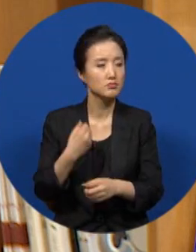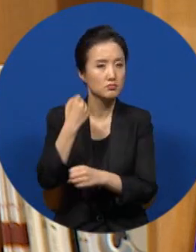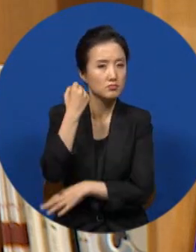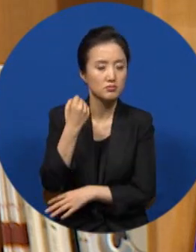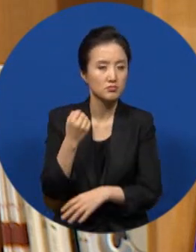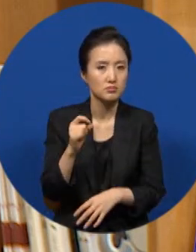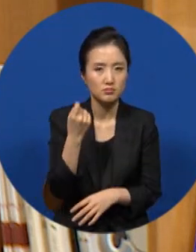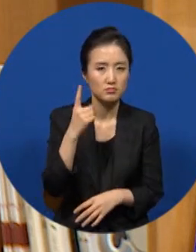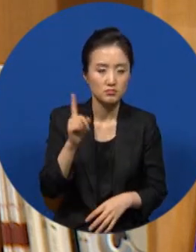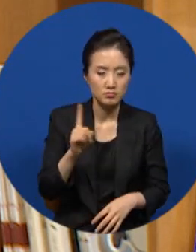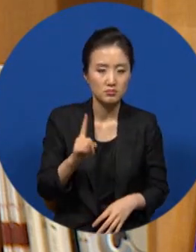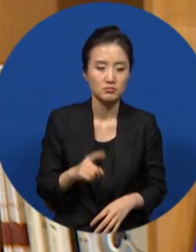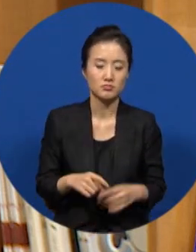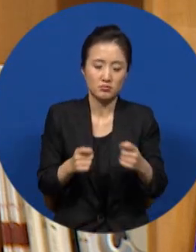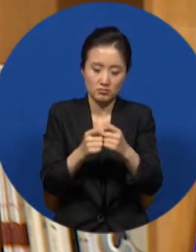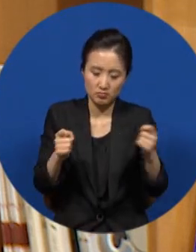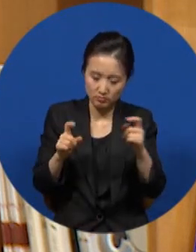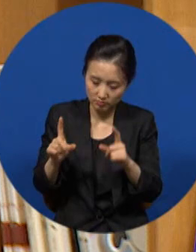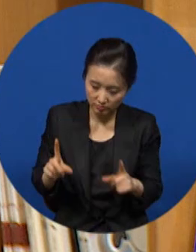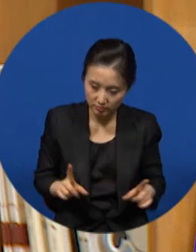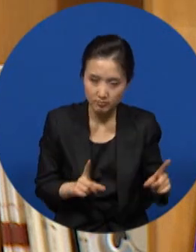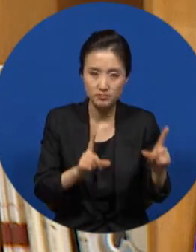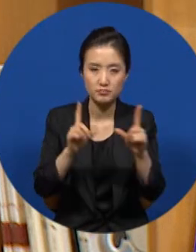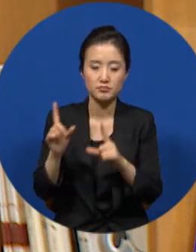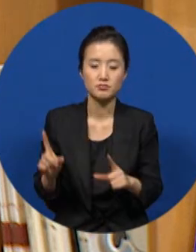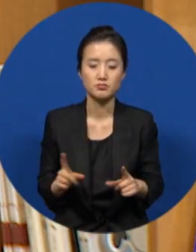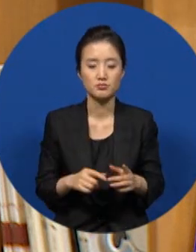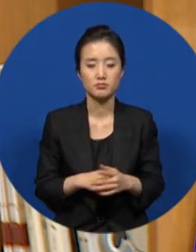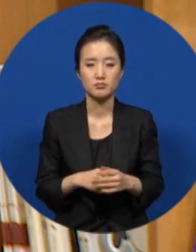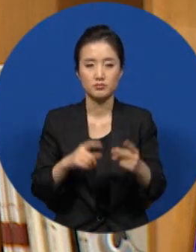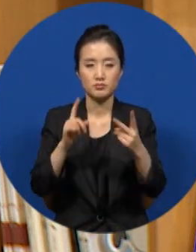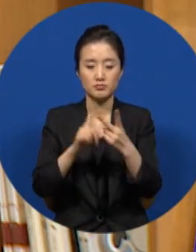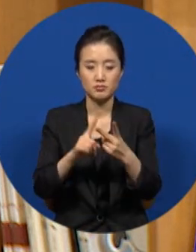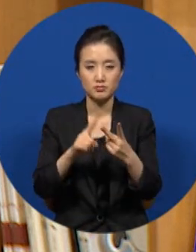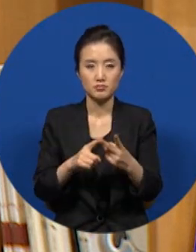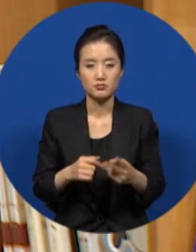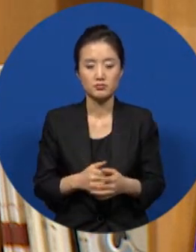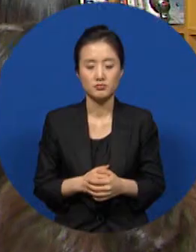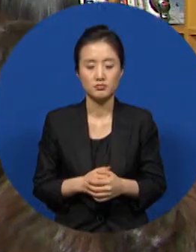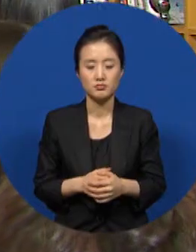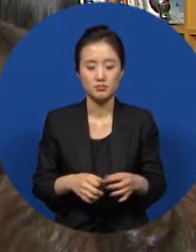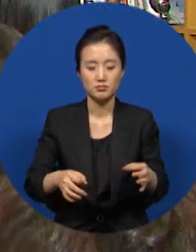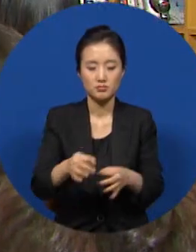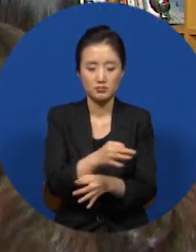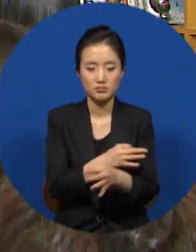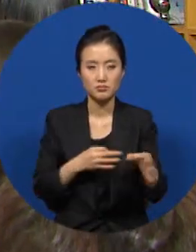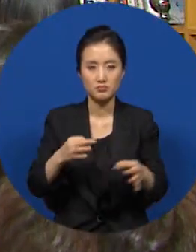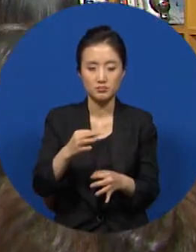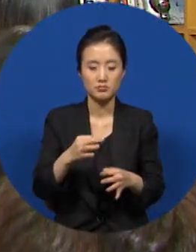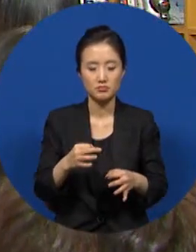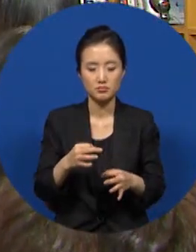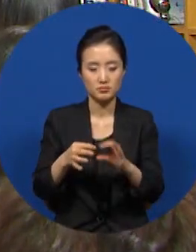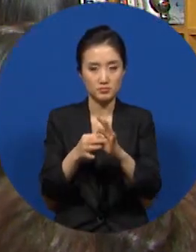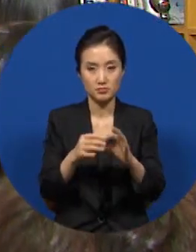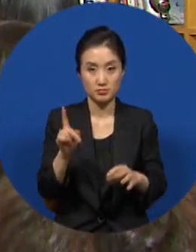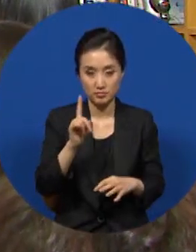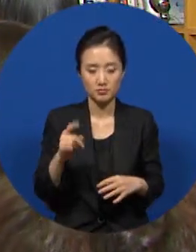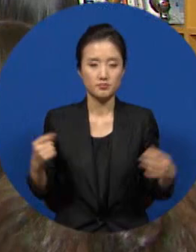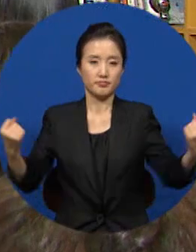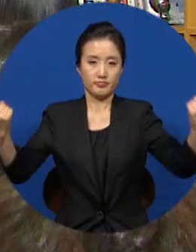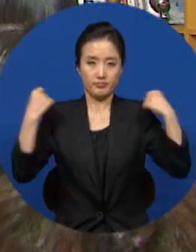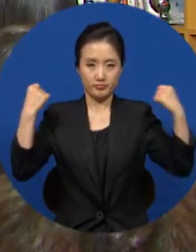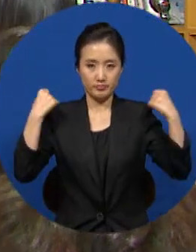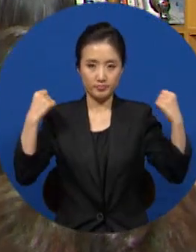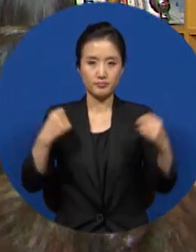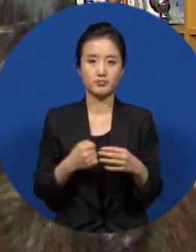행복을 첫째 오래 살아야 된다. 현대적인 의미로 가장 오래 살아야 되고, 그 다음에 경제적인 부도 축적이 돼야 되면서 건강해야 되고, 그리고 배우자